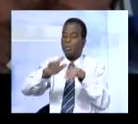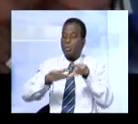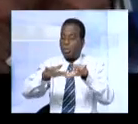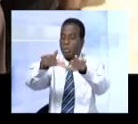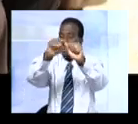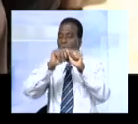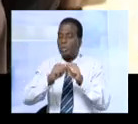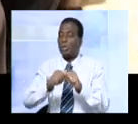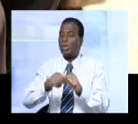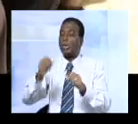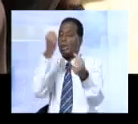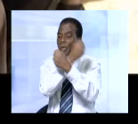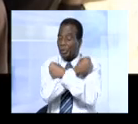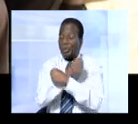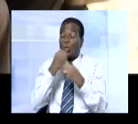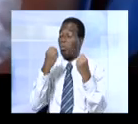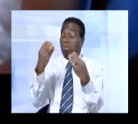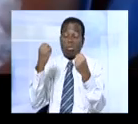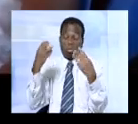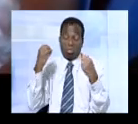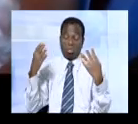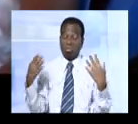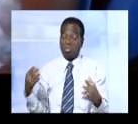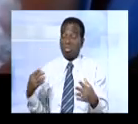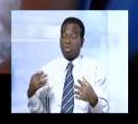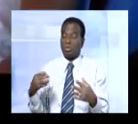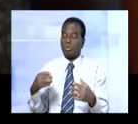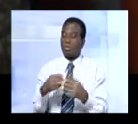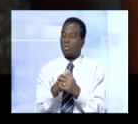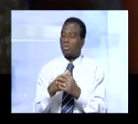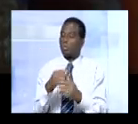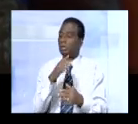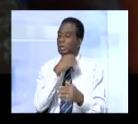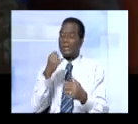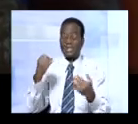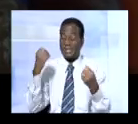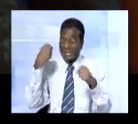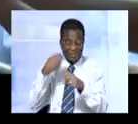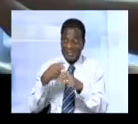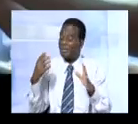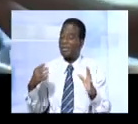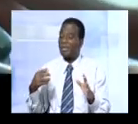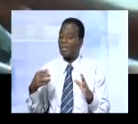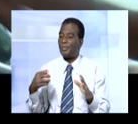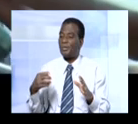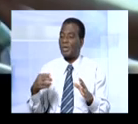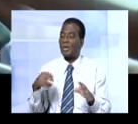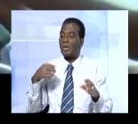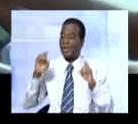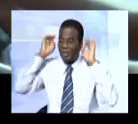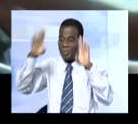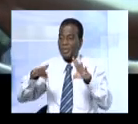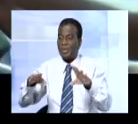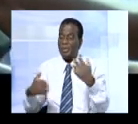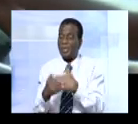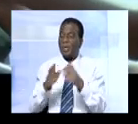Des statistiques pas du tout réluisantes et l'homme est toujours à la base de ses actes à proscrire. Les dégâts causés par les feux de